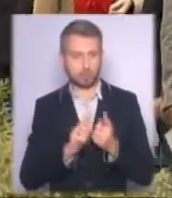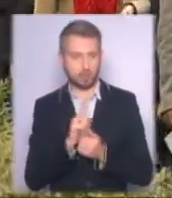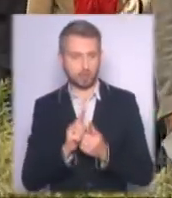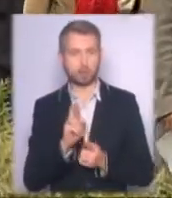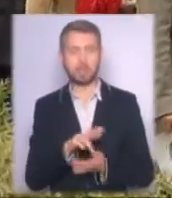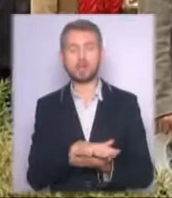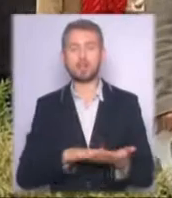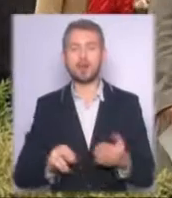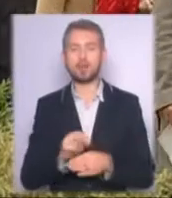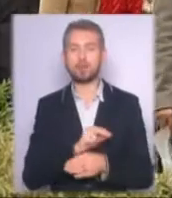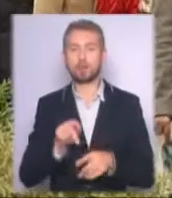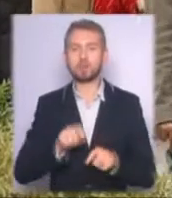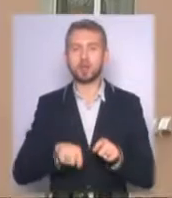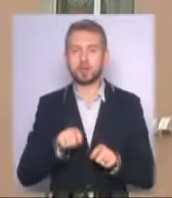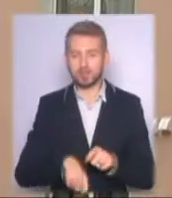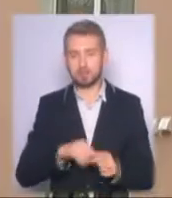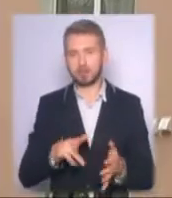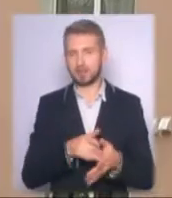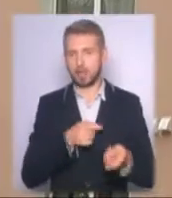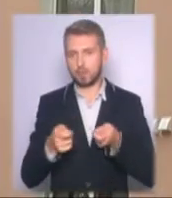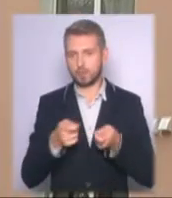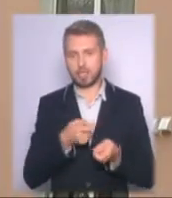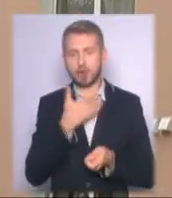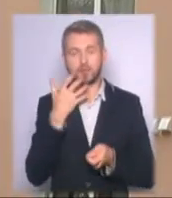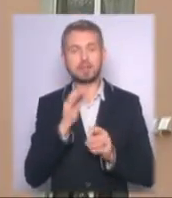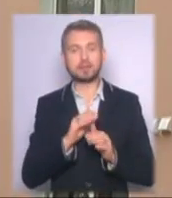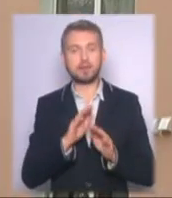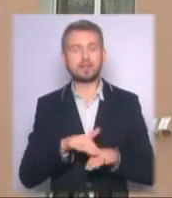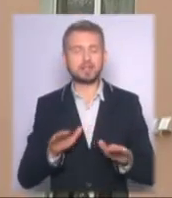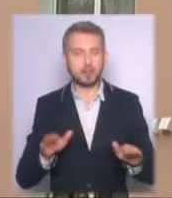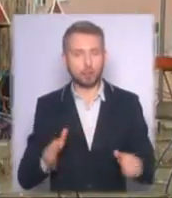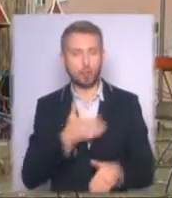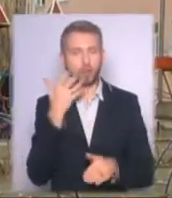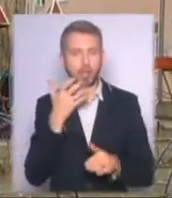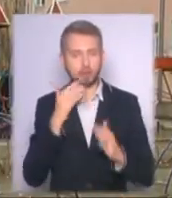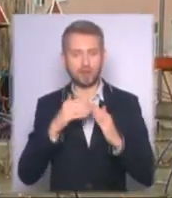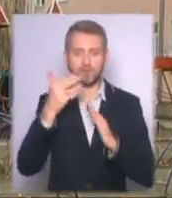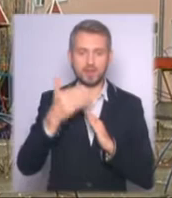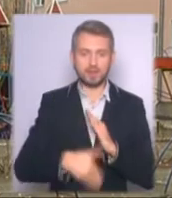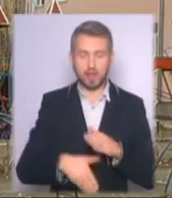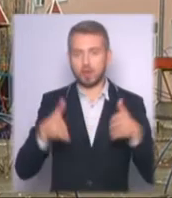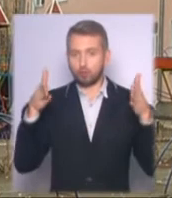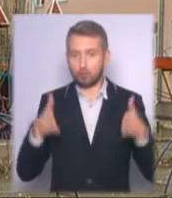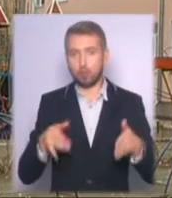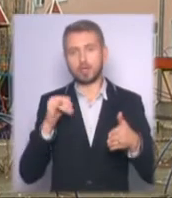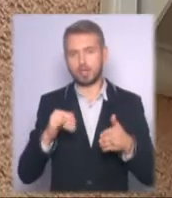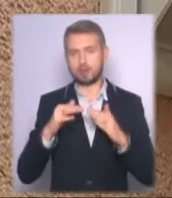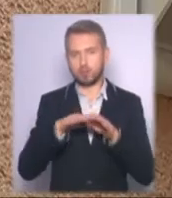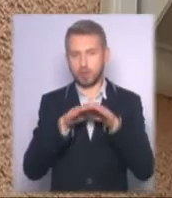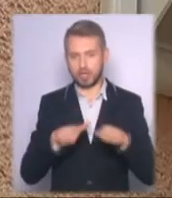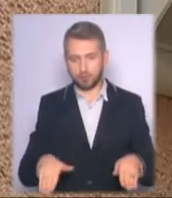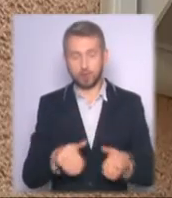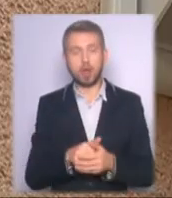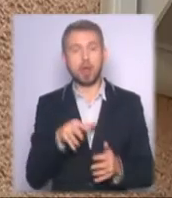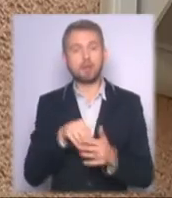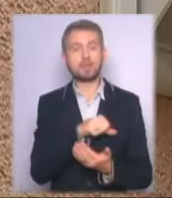ремонт, перевірила інспекція міської влади. У дитсадку утеплили фасад, цоколь та покрівлю, встановили енергоощадні вікна та систему погодного регулювання. А в